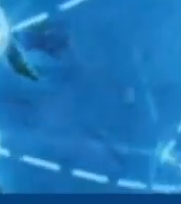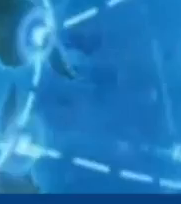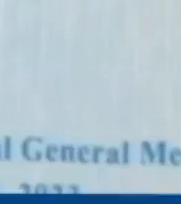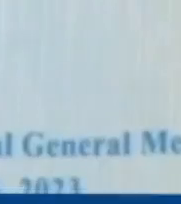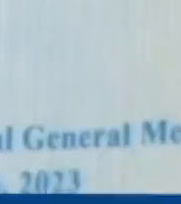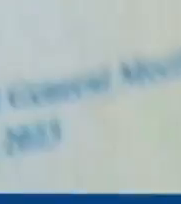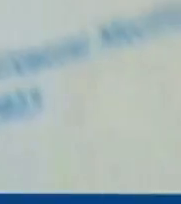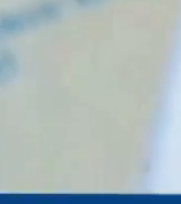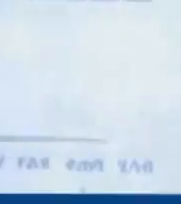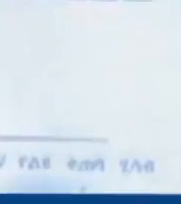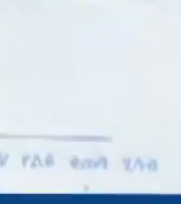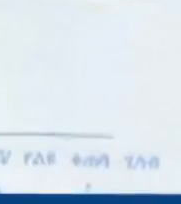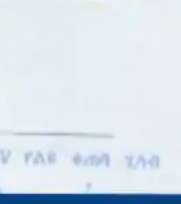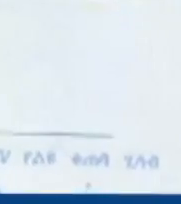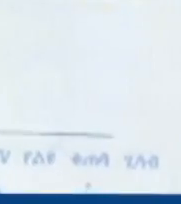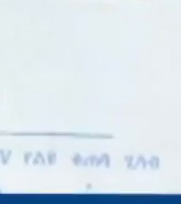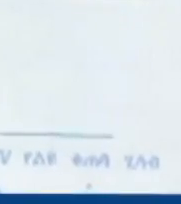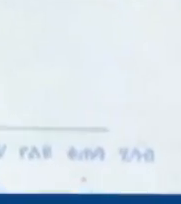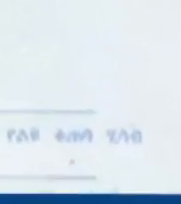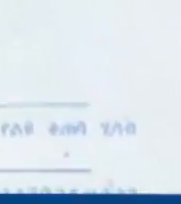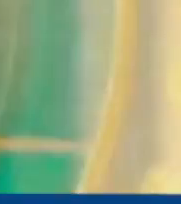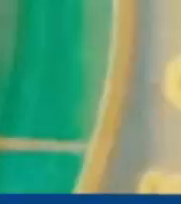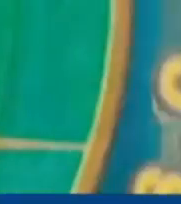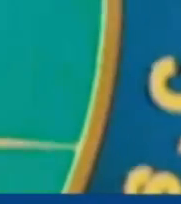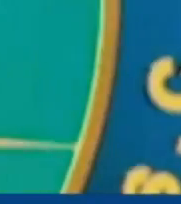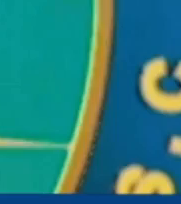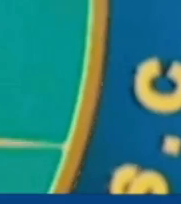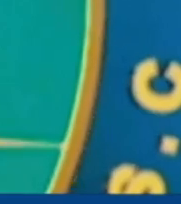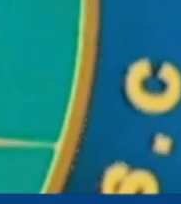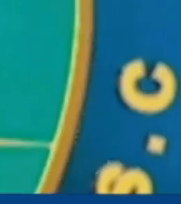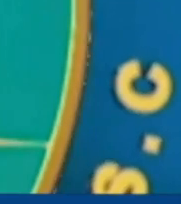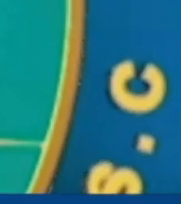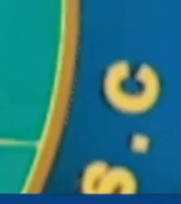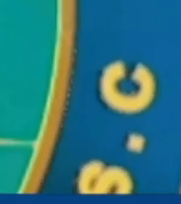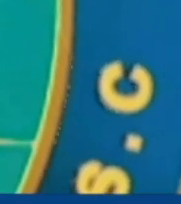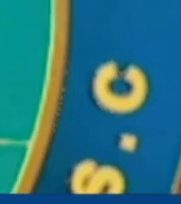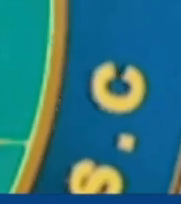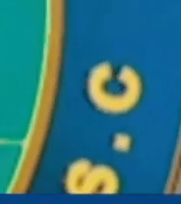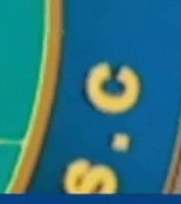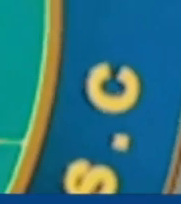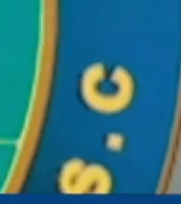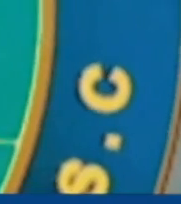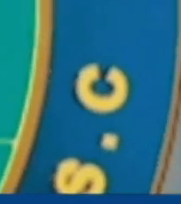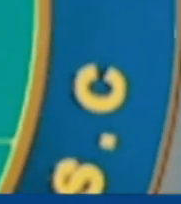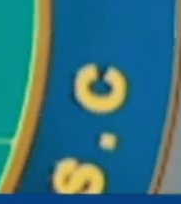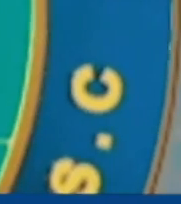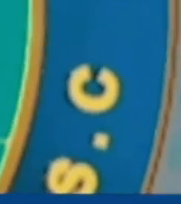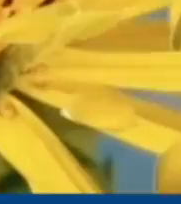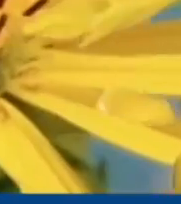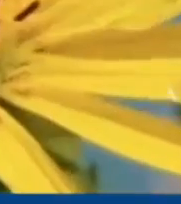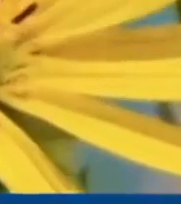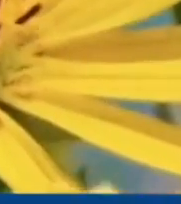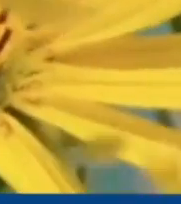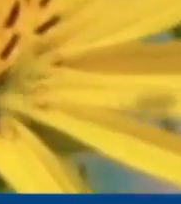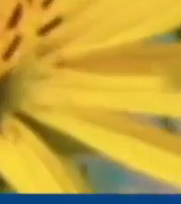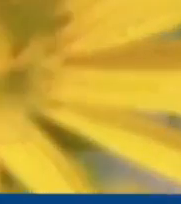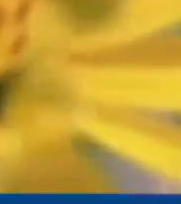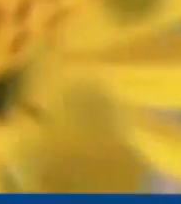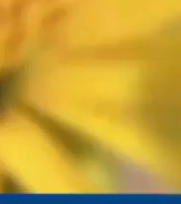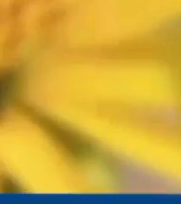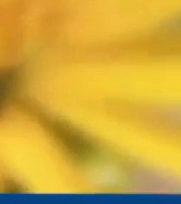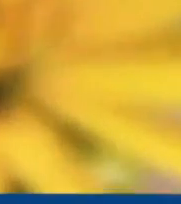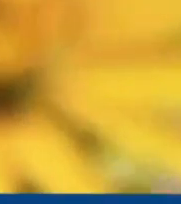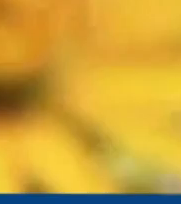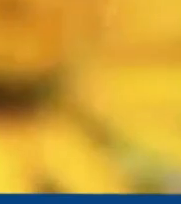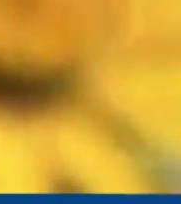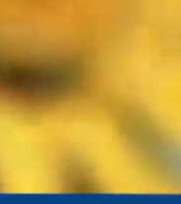ኮይኖም ኣክስዮን ባንክ ኣንበሳ ብምዕዳግ ሰዋና ባንክ ክኾኑ ዕድል ተመቻችዩሎ፣ ይጠቐሙ። ርሑስ